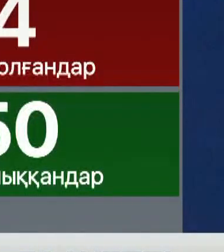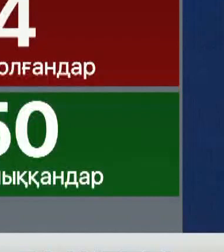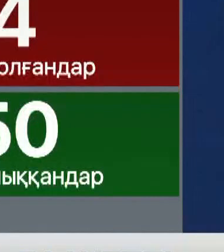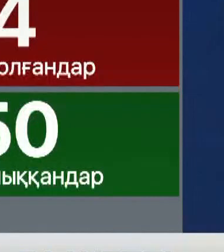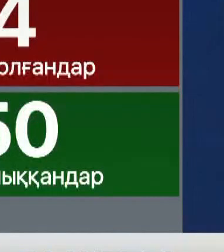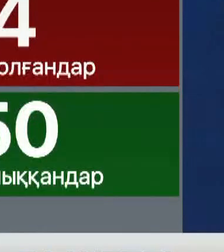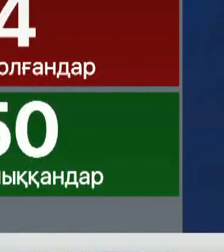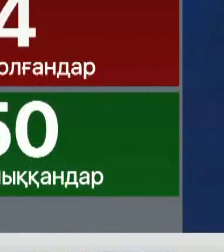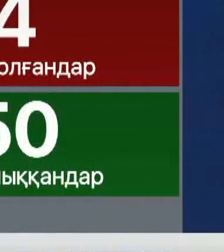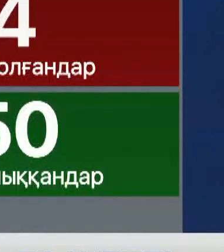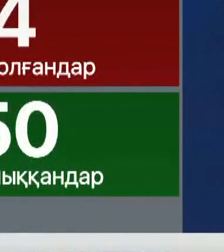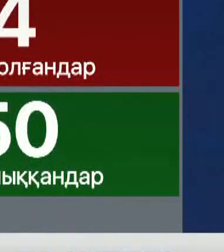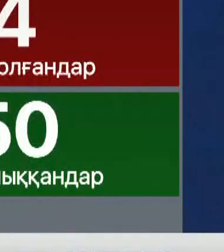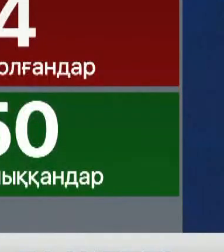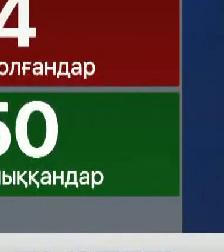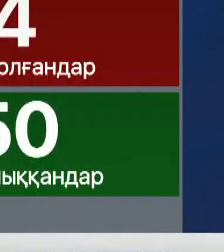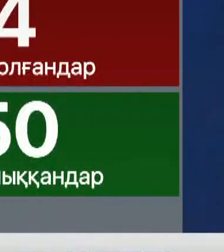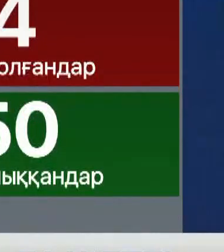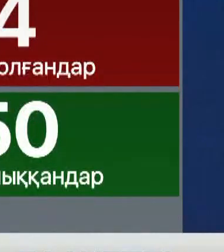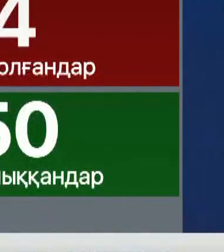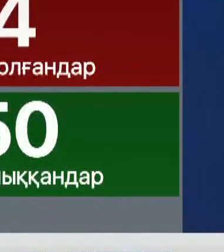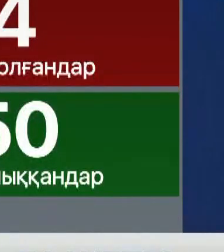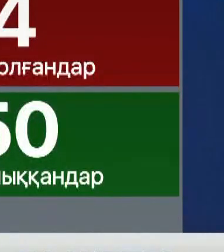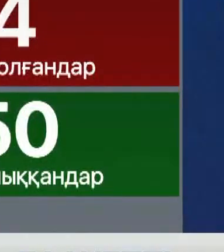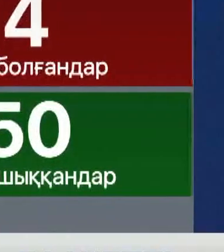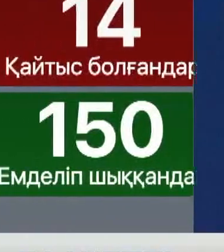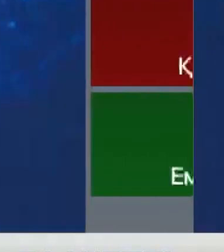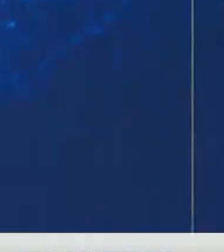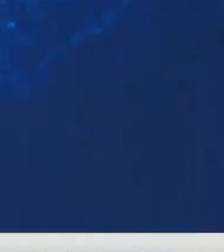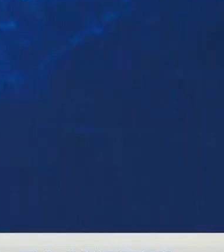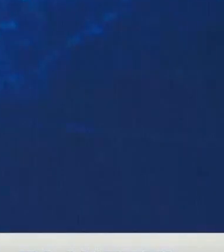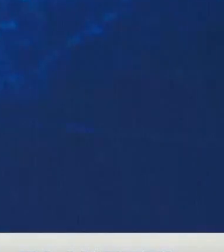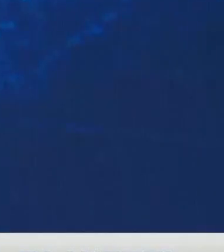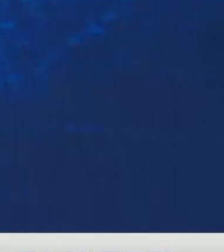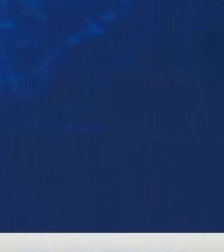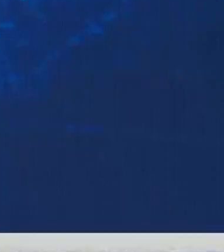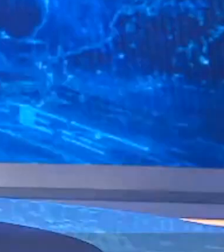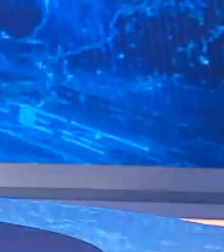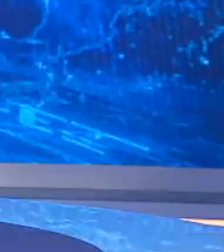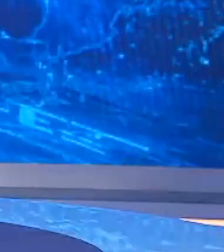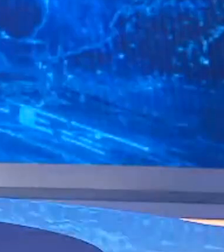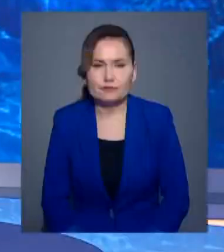1179 адам ілікті. Өкінішке қарай 14 азамат көз жұмды.